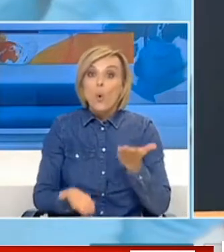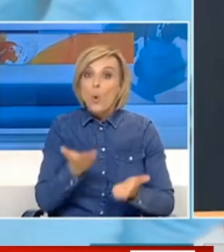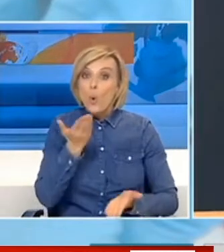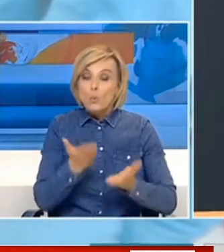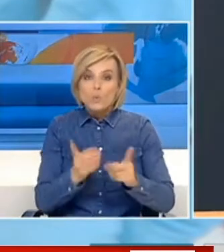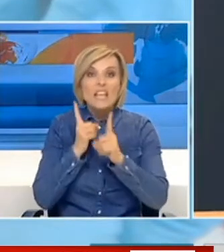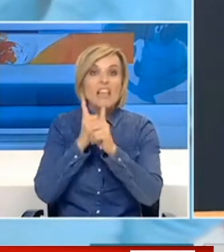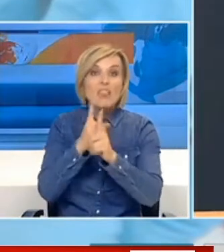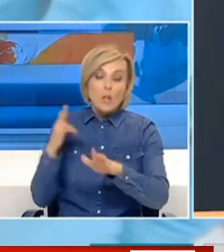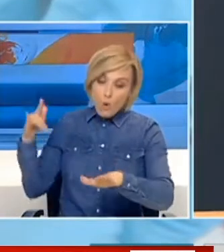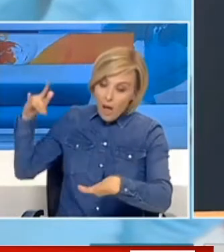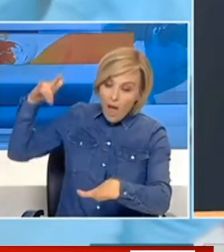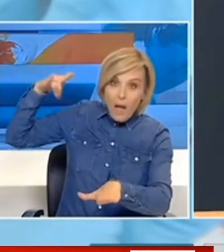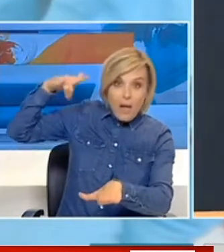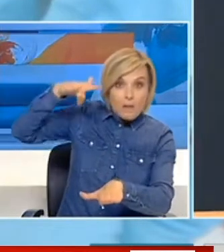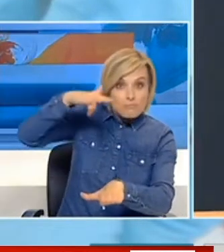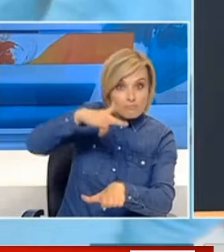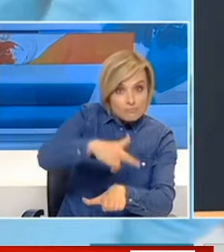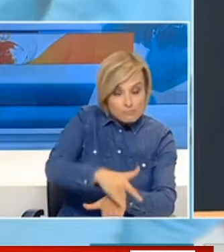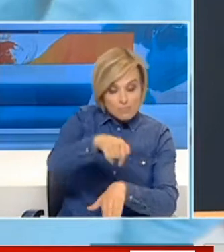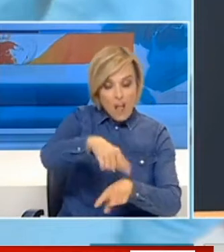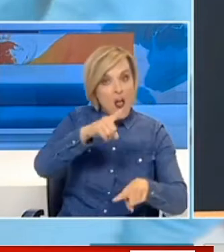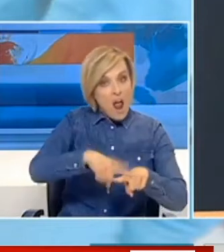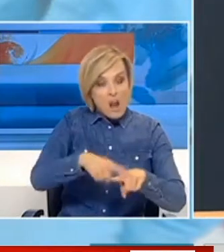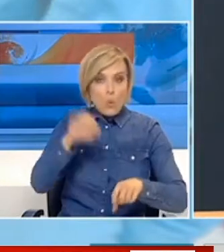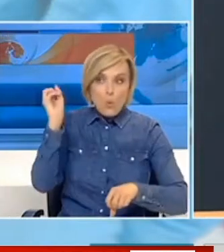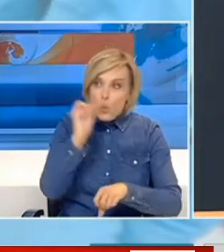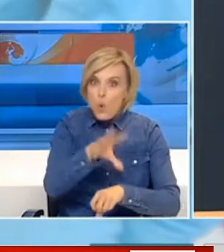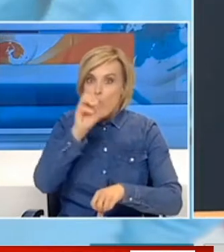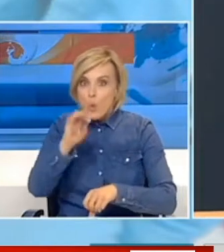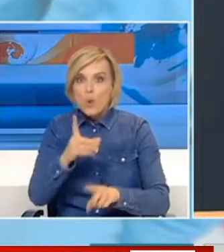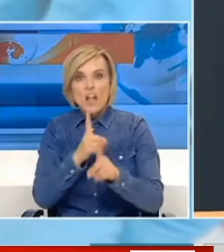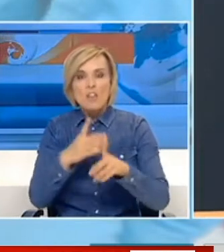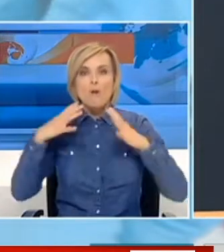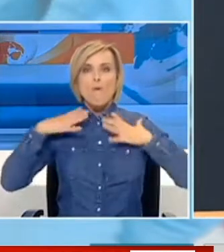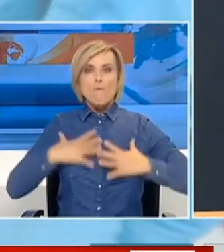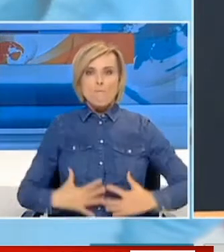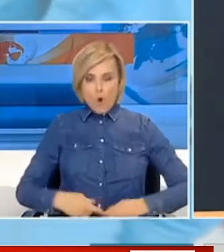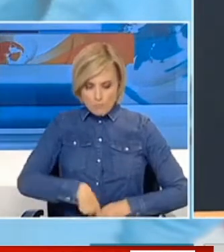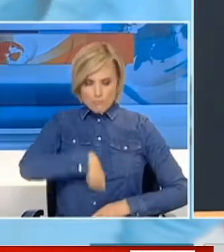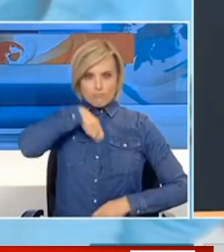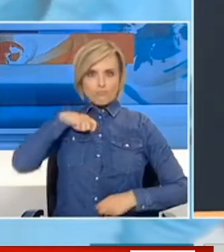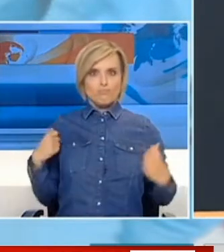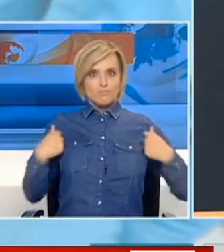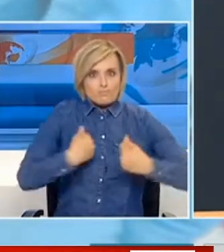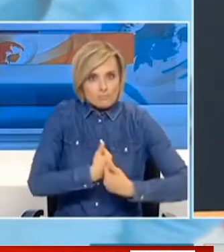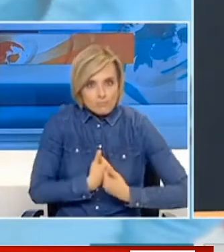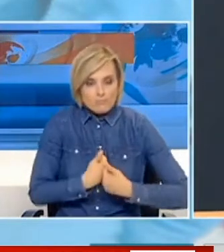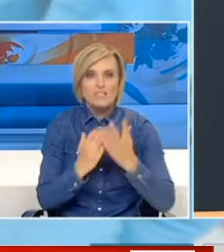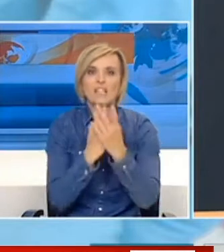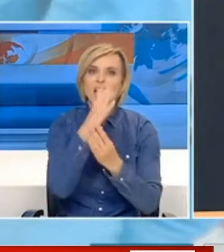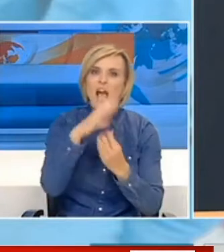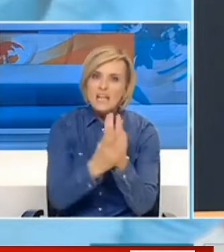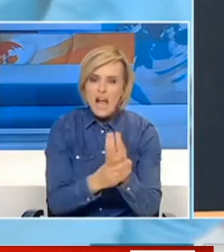ειδική πτήση της Etihad Airways και περιλαμβάνει μεταξύ άλλων ειδικές φόρμες ιατρικής προστασίας, ιατρικά